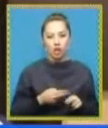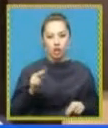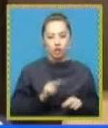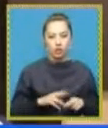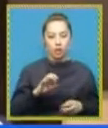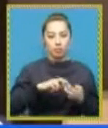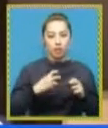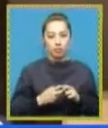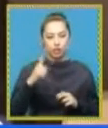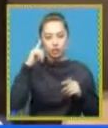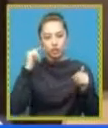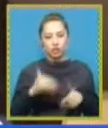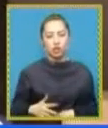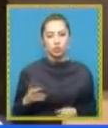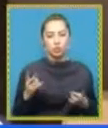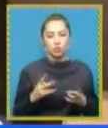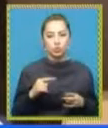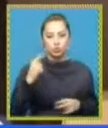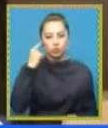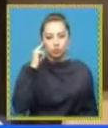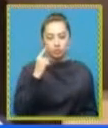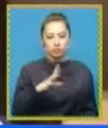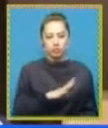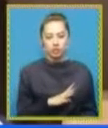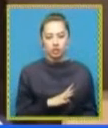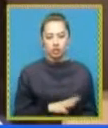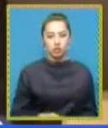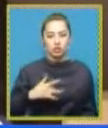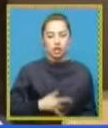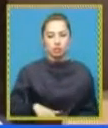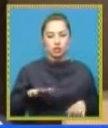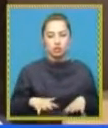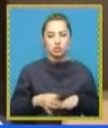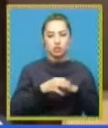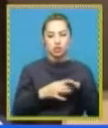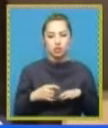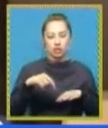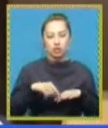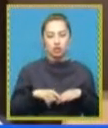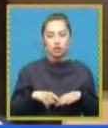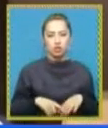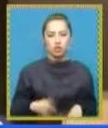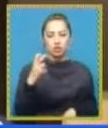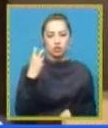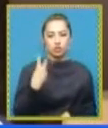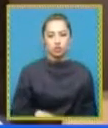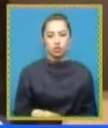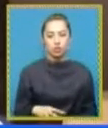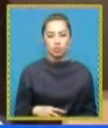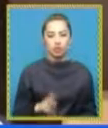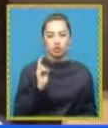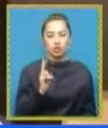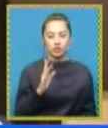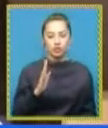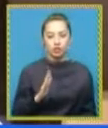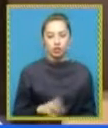шешу мақсатында жобасы күрделі болып табылатын Сарыағаш ауданы аумағында орналасқан 220